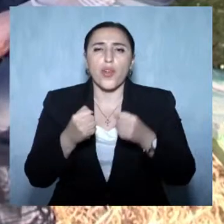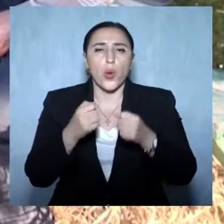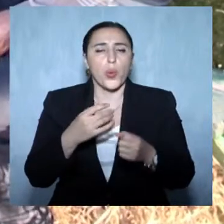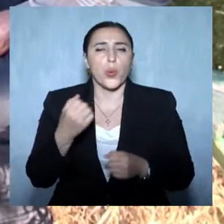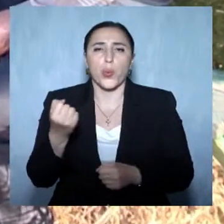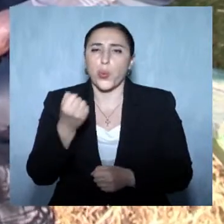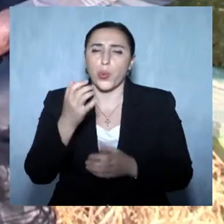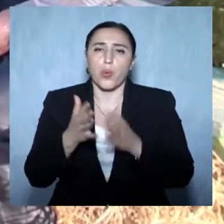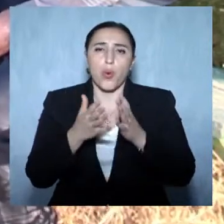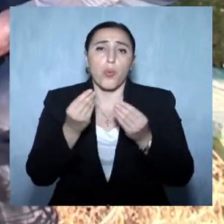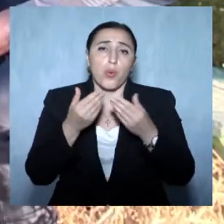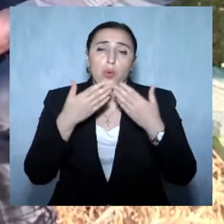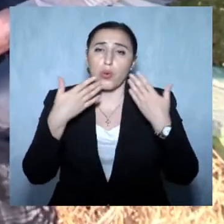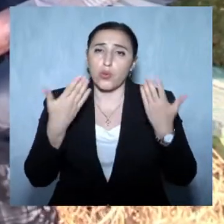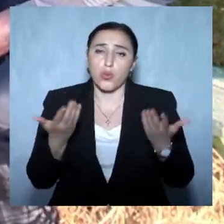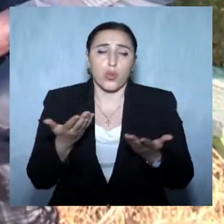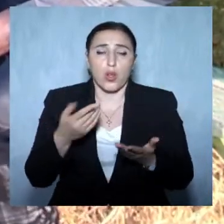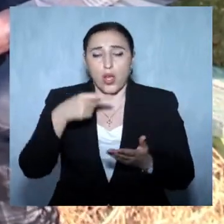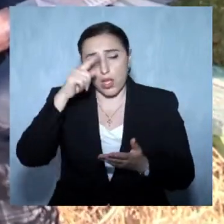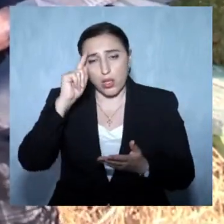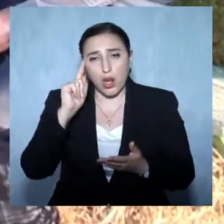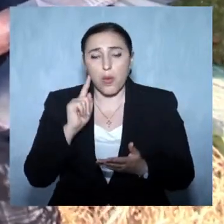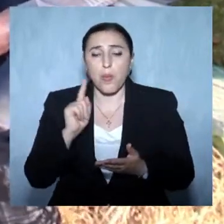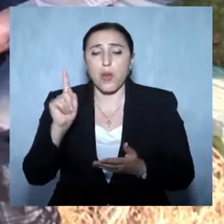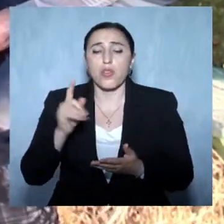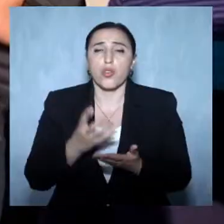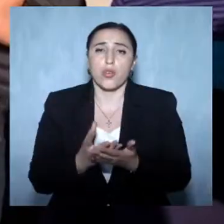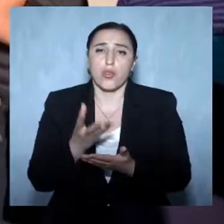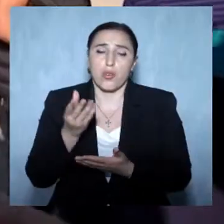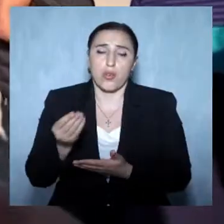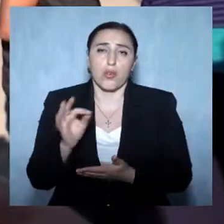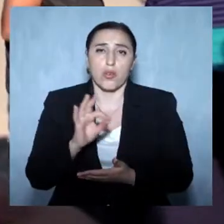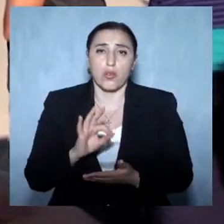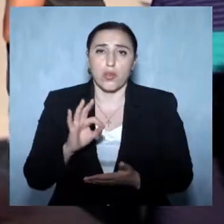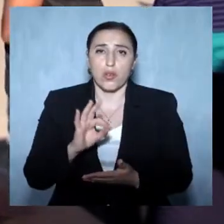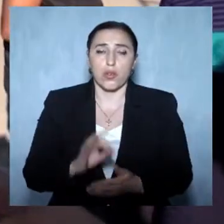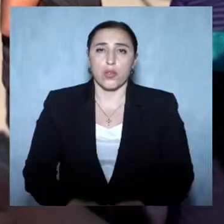պնդում, պողջ կա, որ ադրբեջանցիների հենակետում վճարեն։